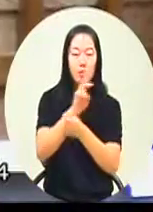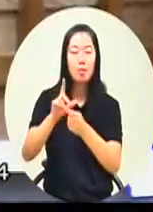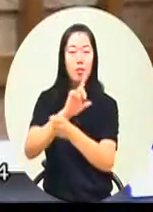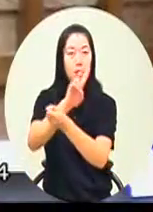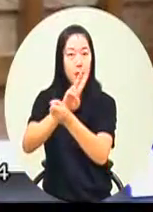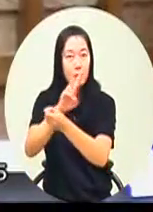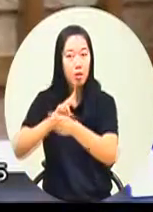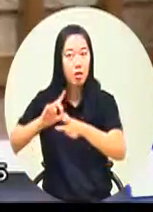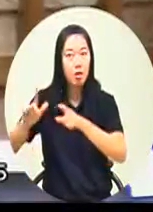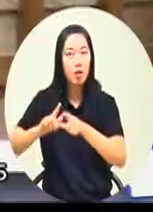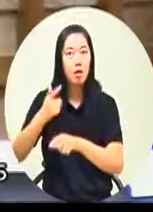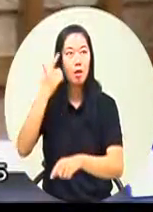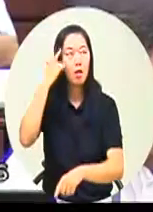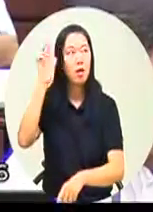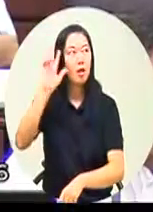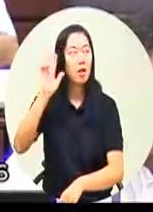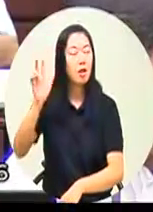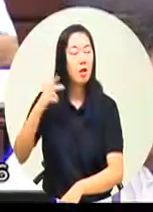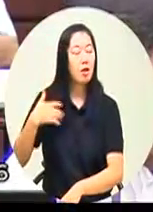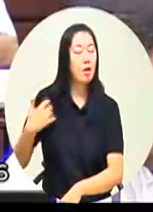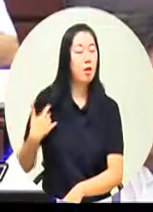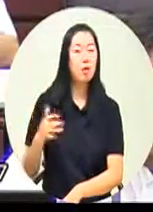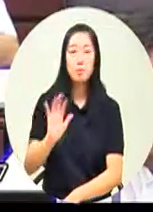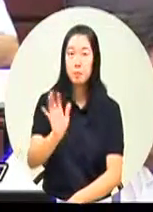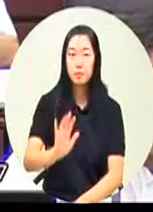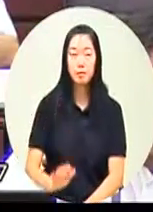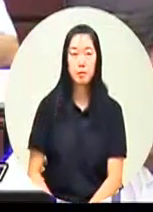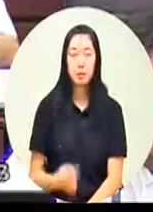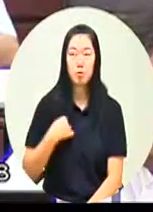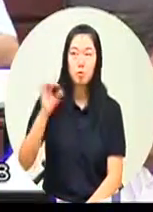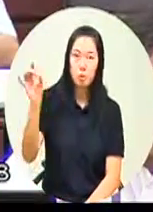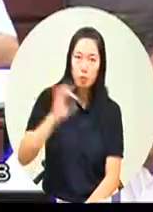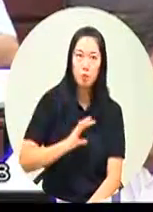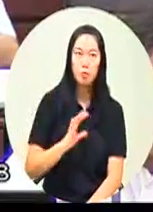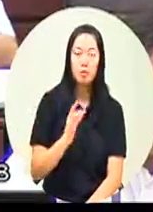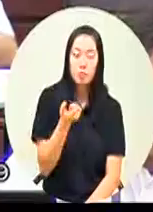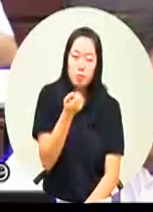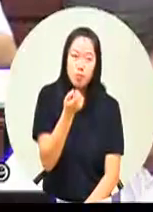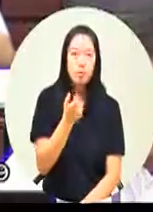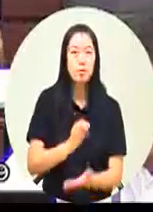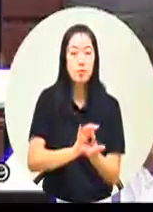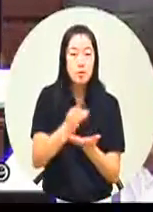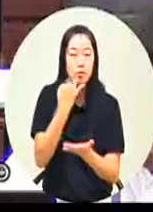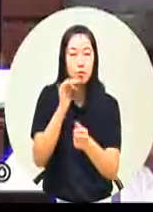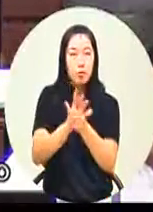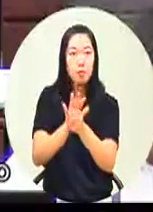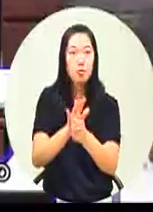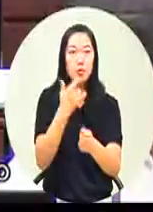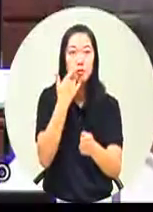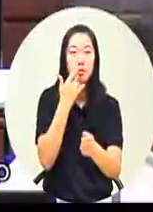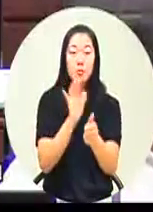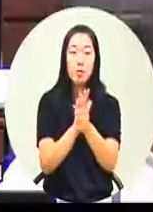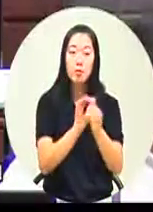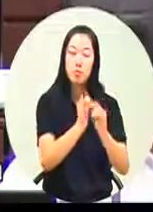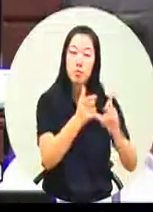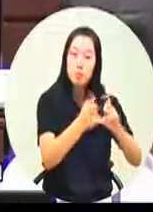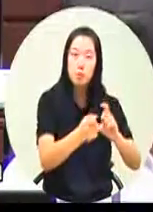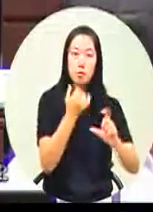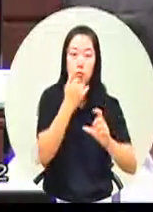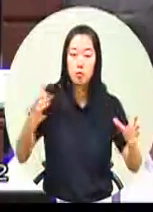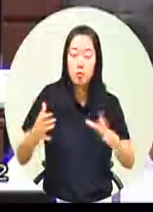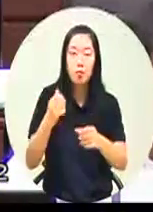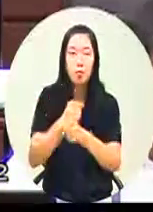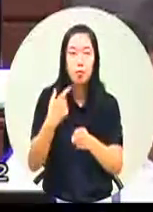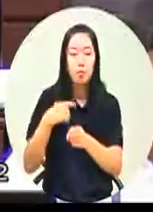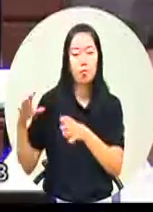们并没有忽略大寮林园，而且今年呢，我们也利用非常有限的经费，我们希望能够跟社区有一些结合，所以我们带了这